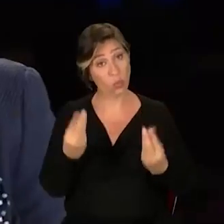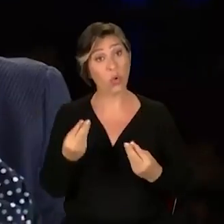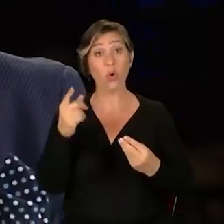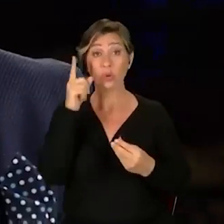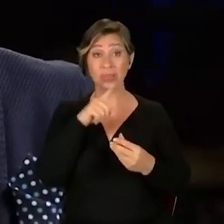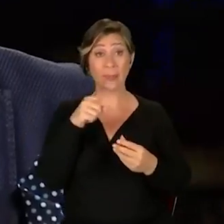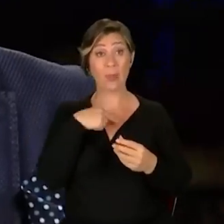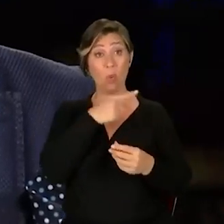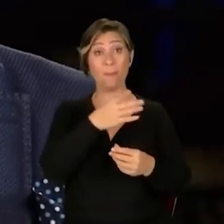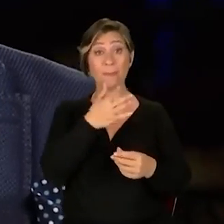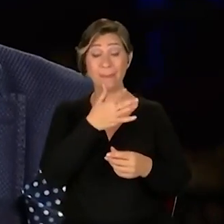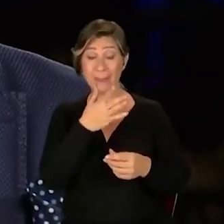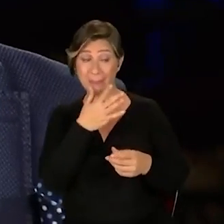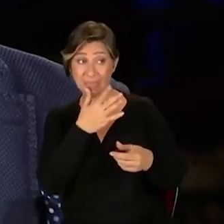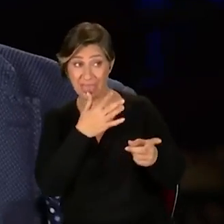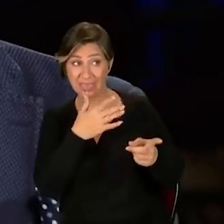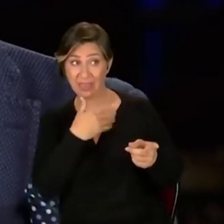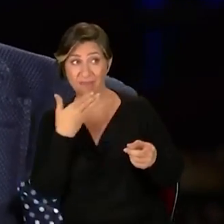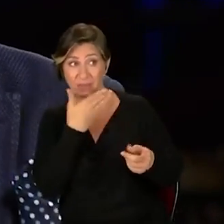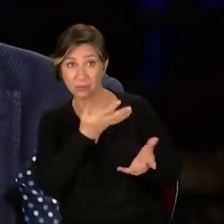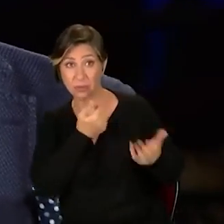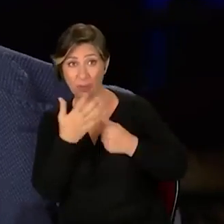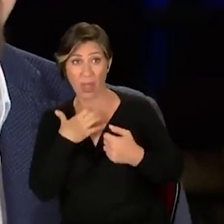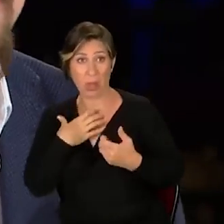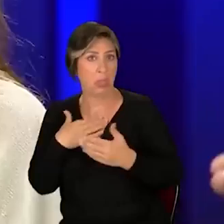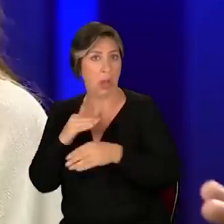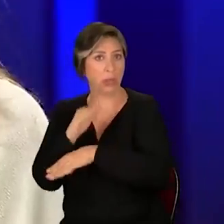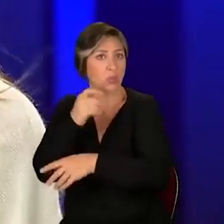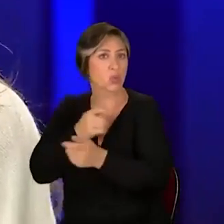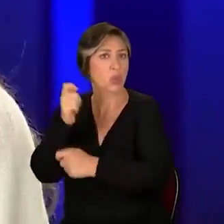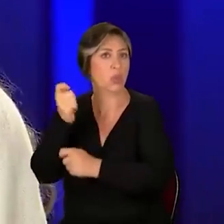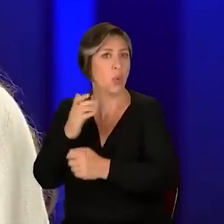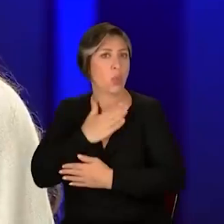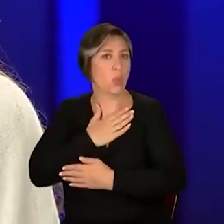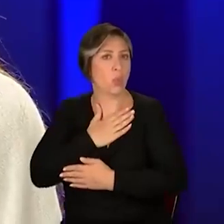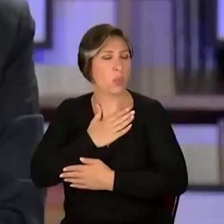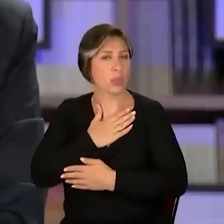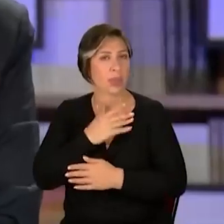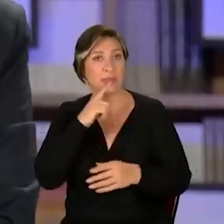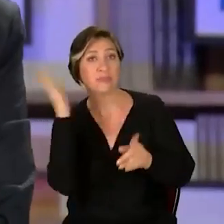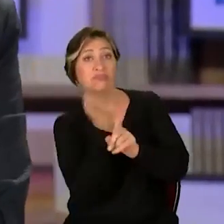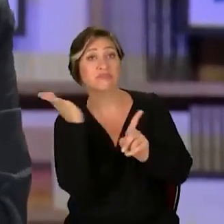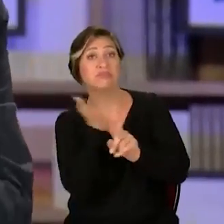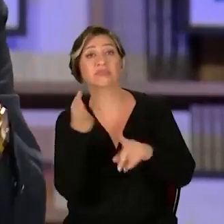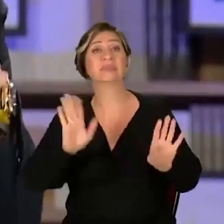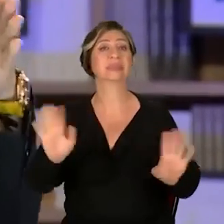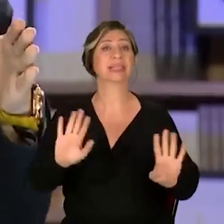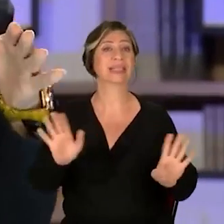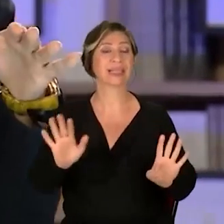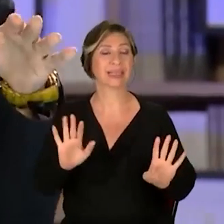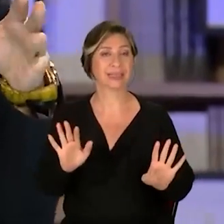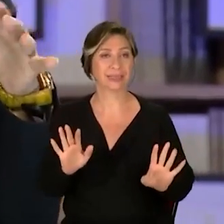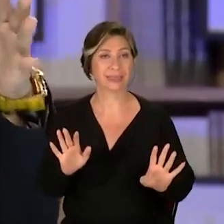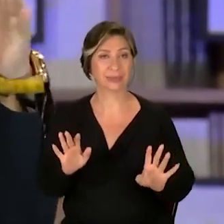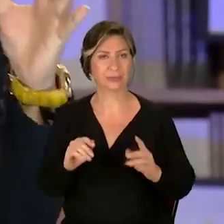yüzden ben o bilgilerden de çok istifade ettim. Kendi hayatımda da çok kullandığım için sakın öyle bir sabotaj ama algılanmasın. Ama sonra yani buradan şimdi bu çok tabii